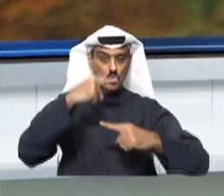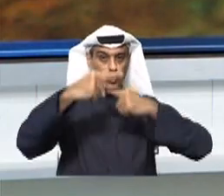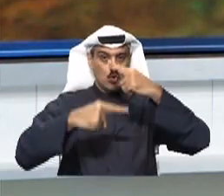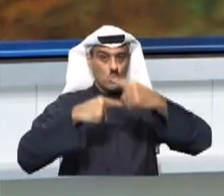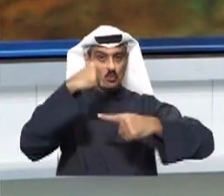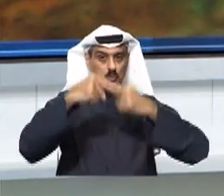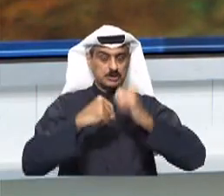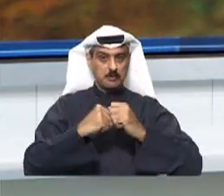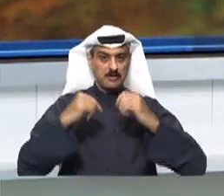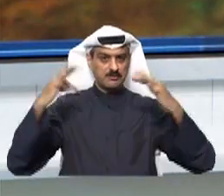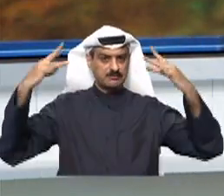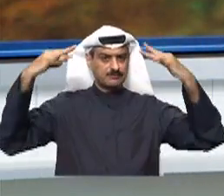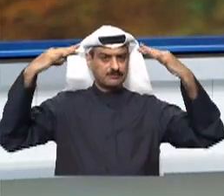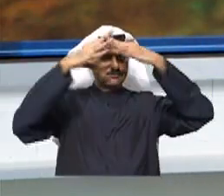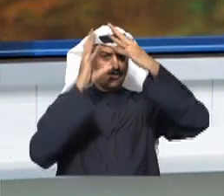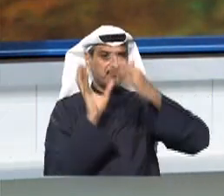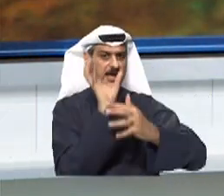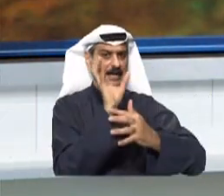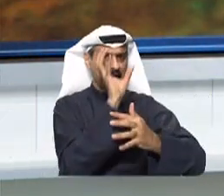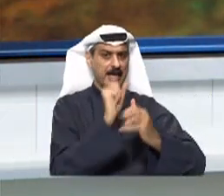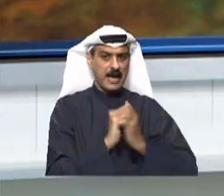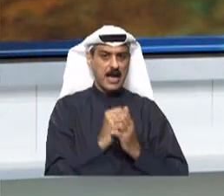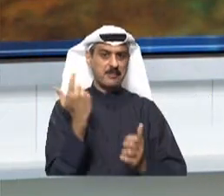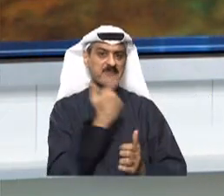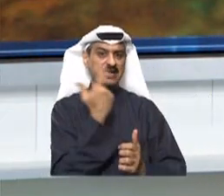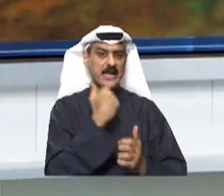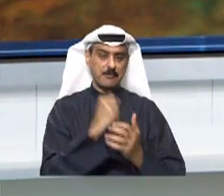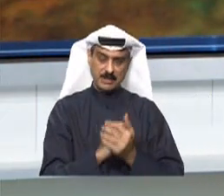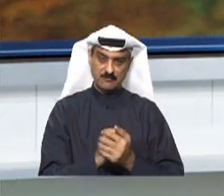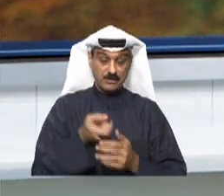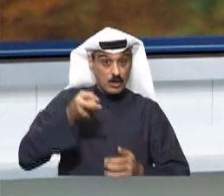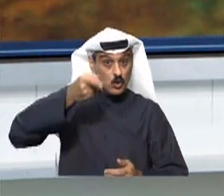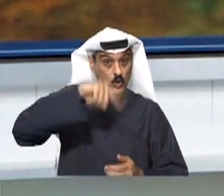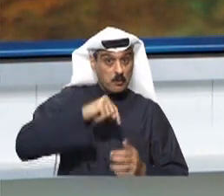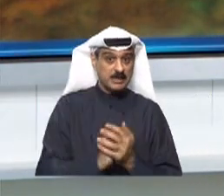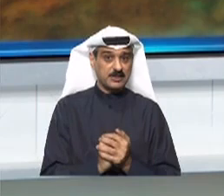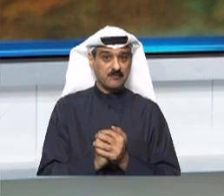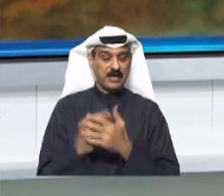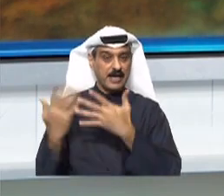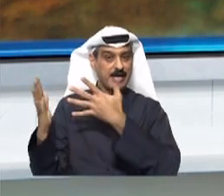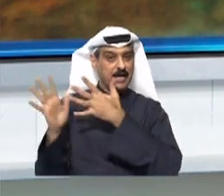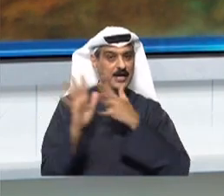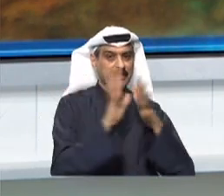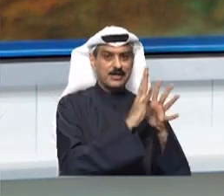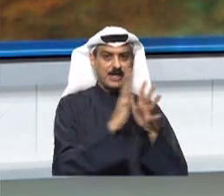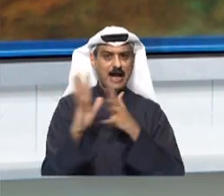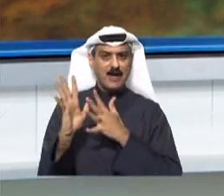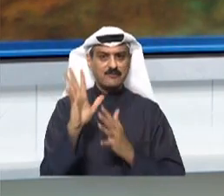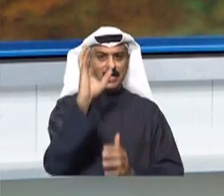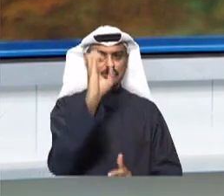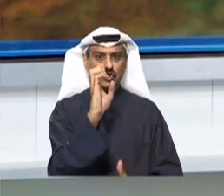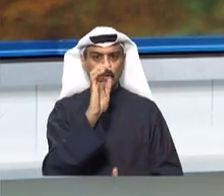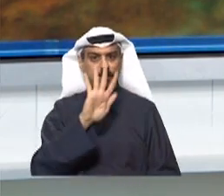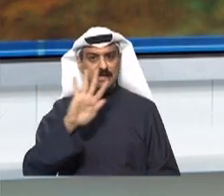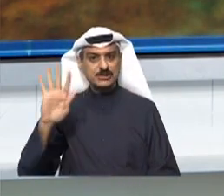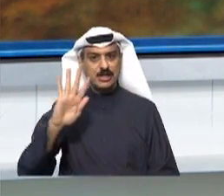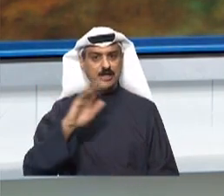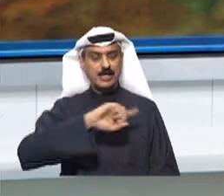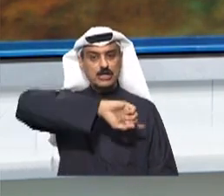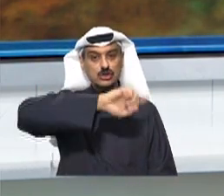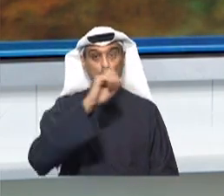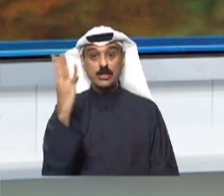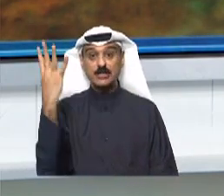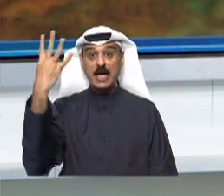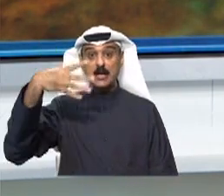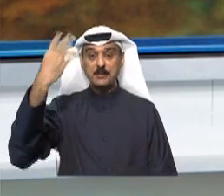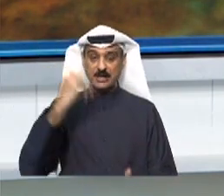الأجواء الغائمة جزئيا أيضا في نهار يوم الغد مع استمرار رياح جنوبية شرقية 8 إلى 40 كيلومتر في الساعة، مع فرص لأمطار